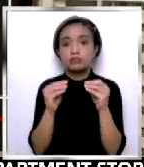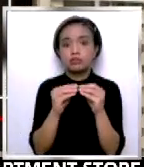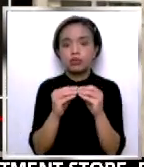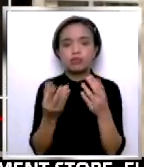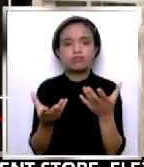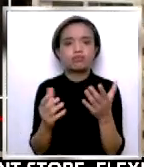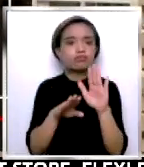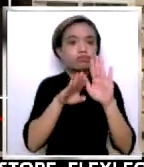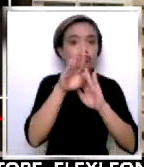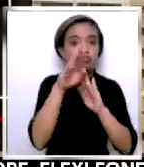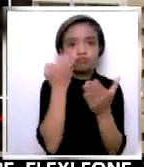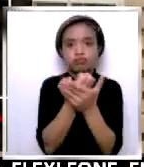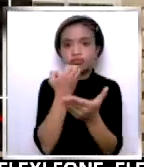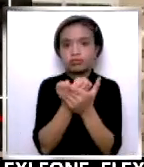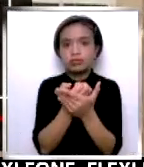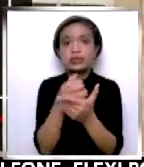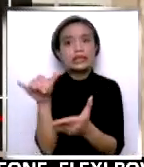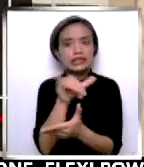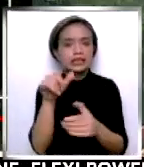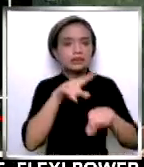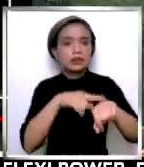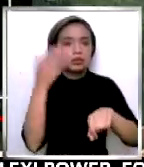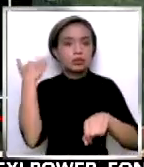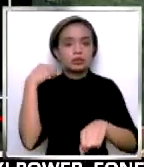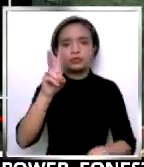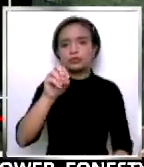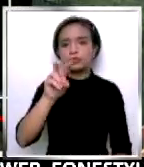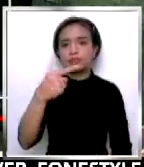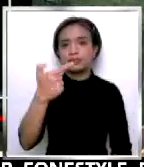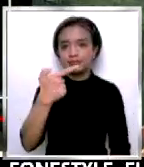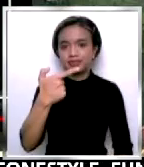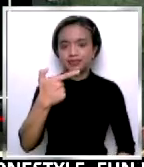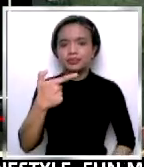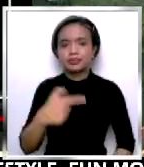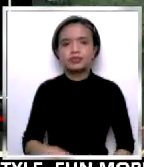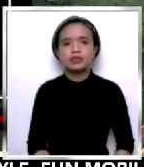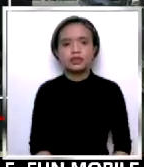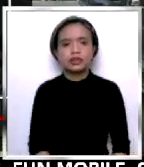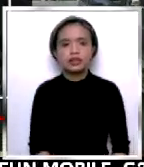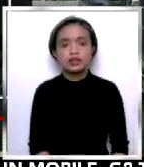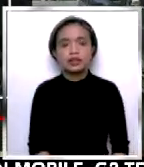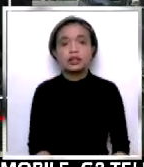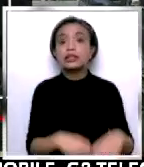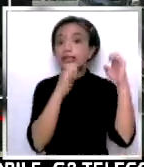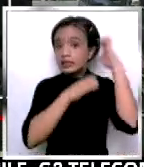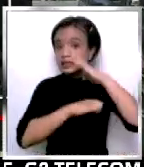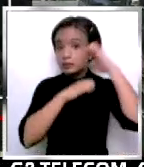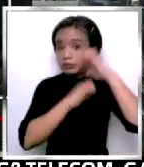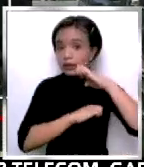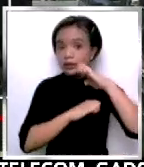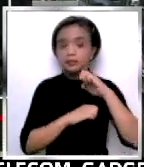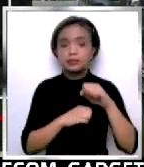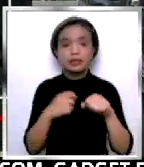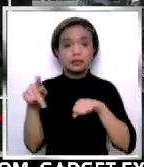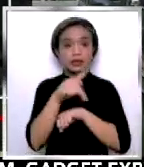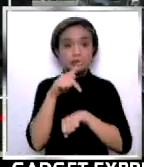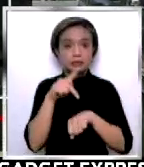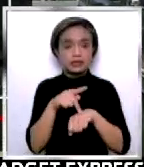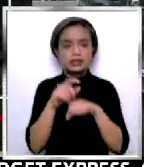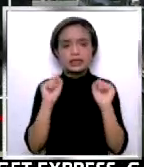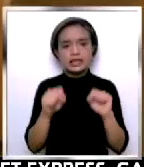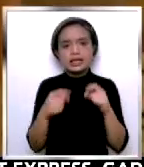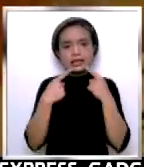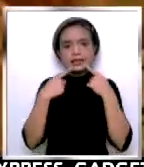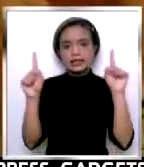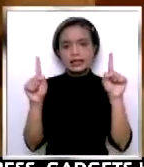ekonomiya sa kaparehong panahon noong 2021. Inaasahan din daw na makakamit din ng bansa ang GDP target sa